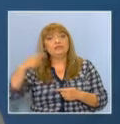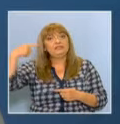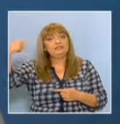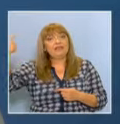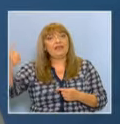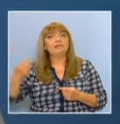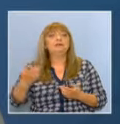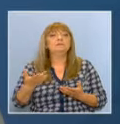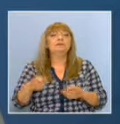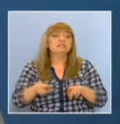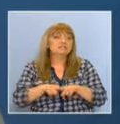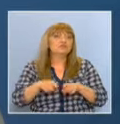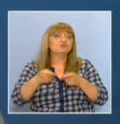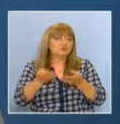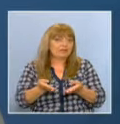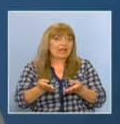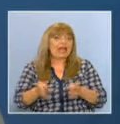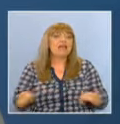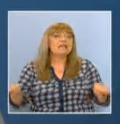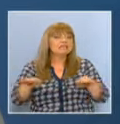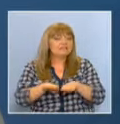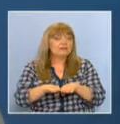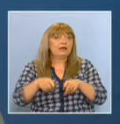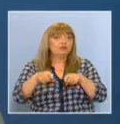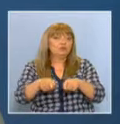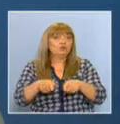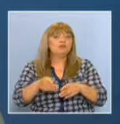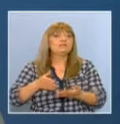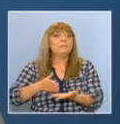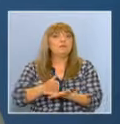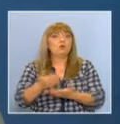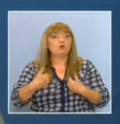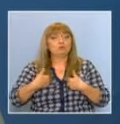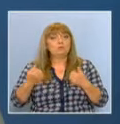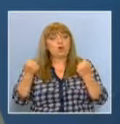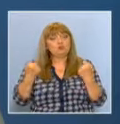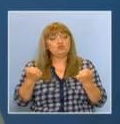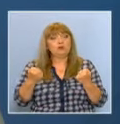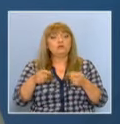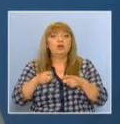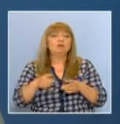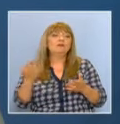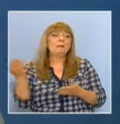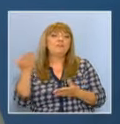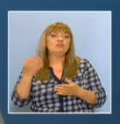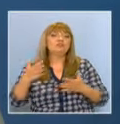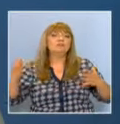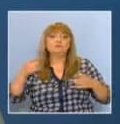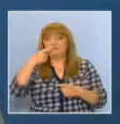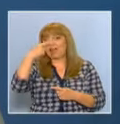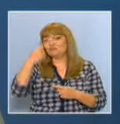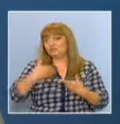идеята ми е, че също така това съвпадна с точно този период от живота ми, в който това беше някак важно за мен. И тук искам